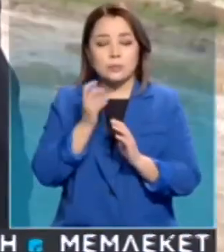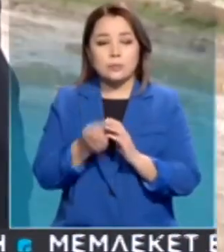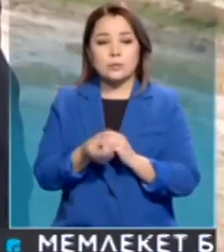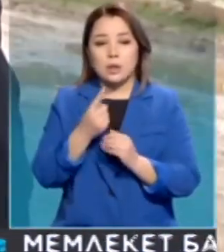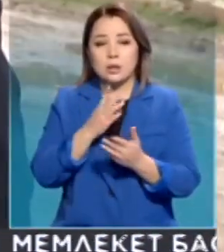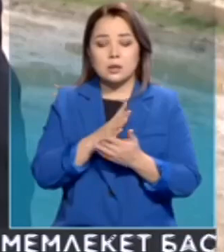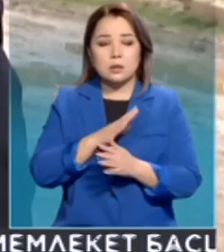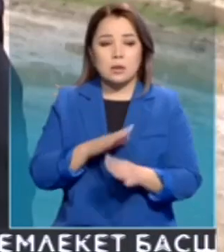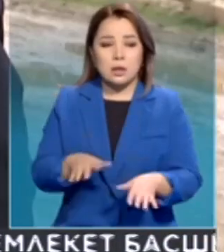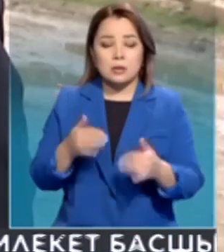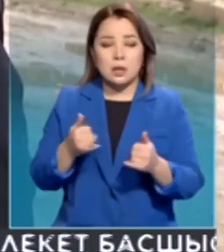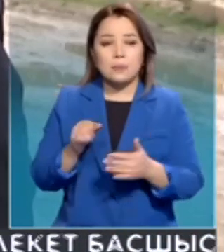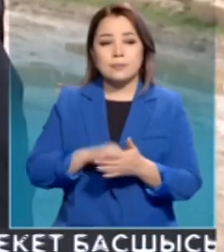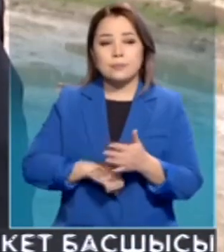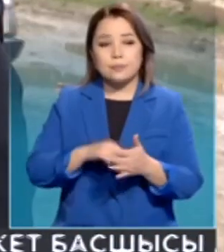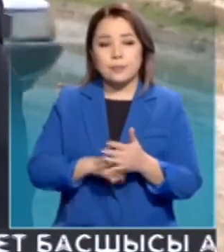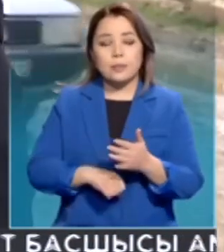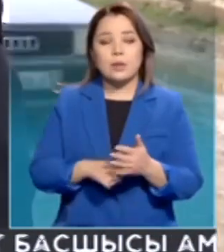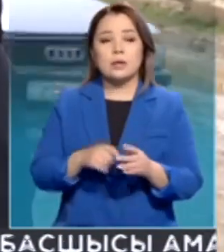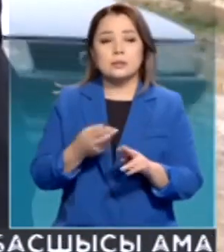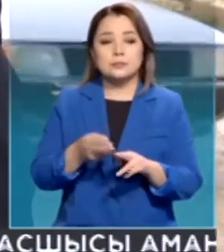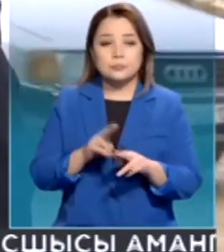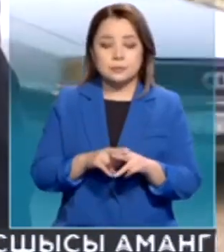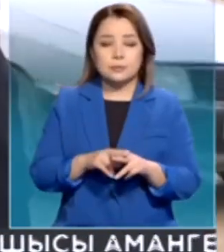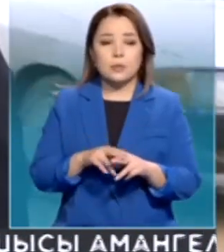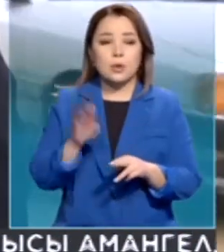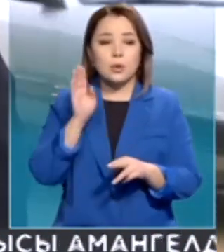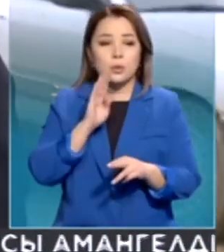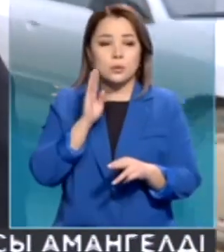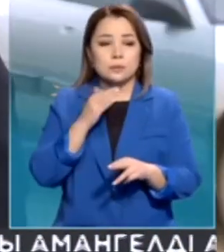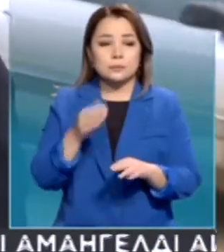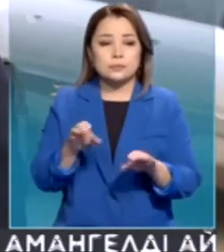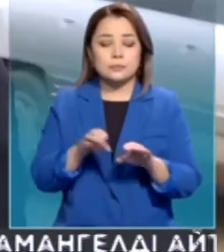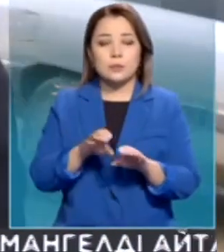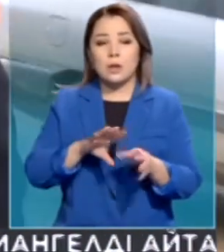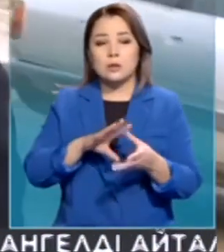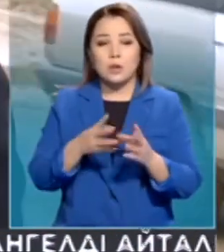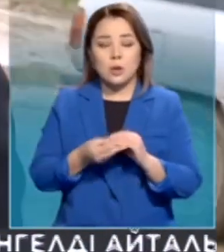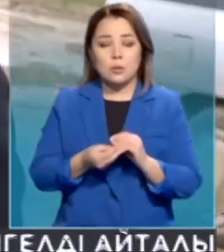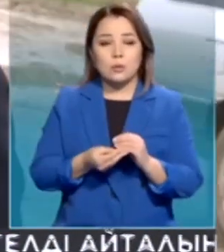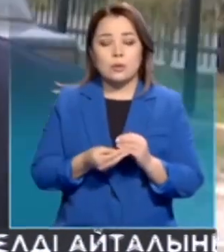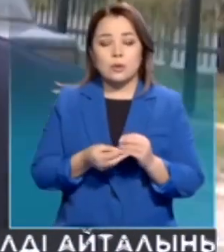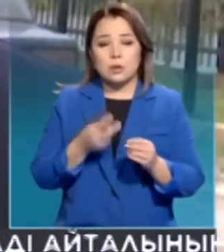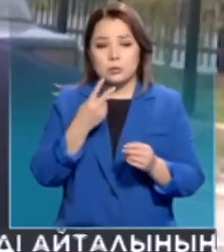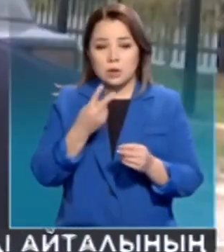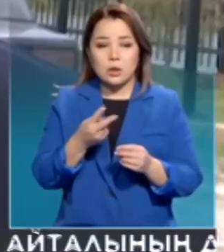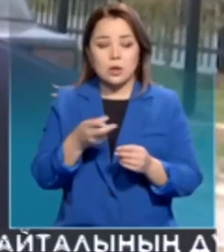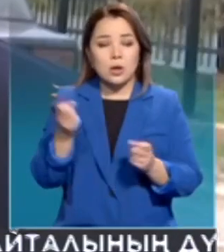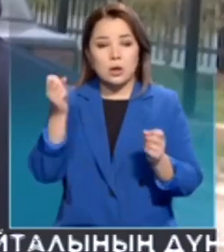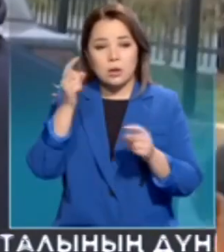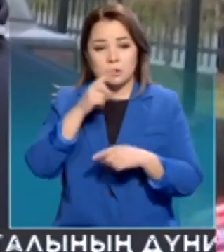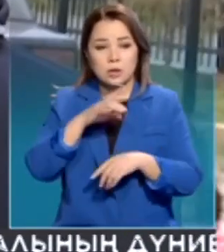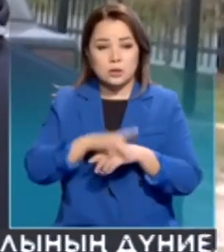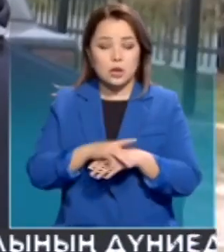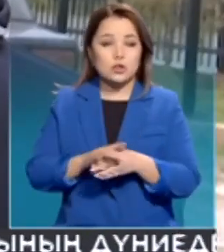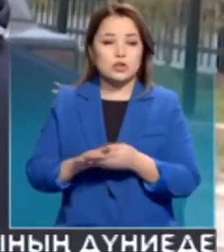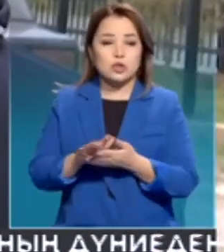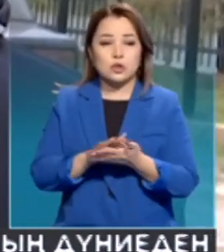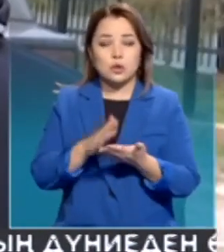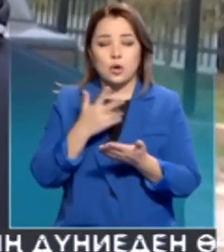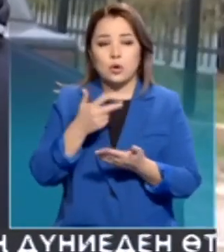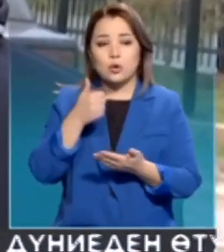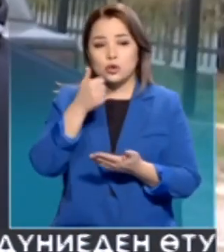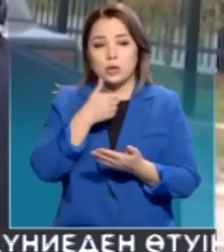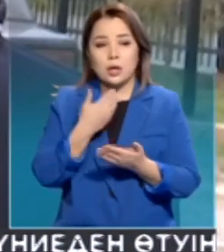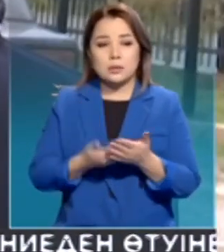Сараптама берген тереңдікте су дебиті ондай көлемде анықталған жоқ, шындығын айтқанда. Сараптамаға 3 жыл